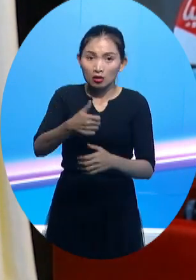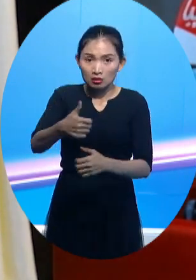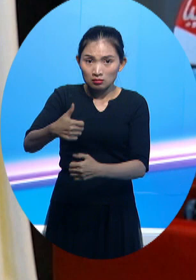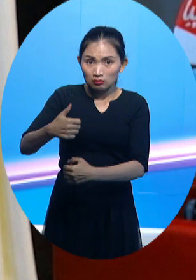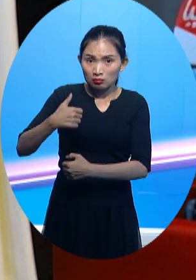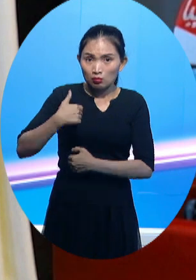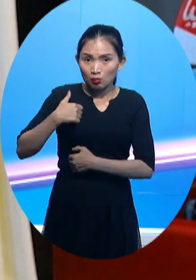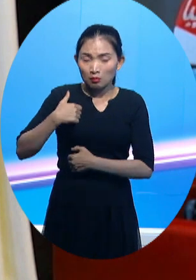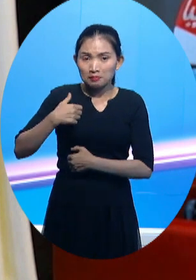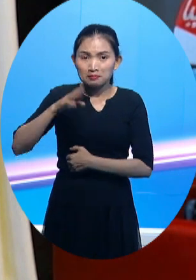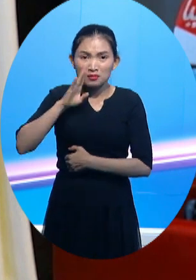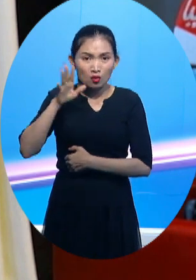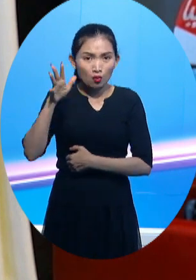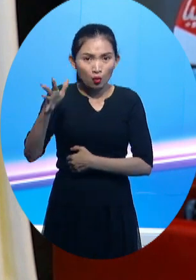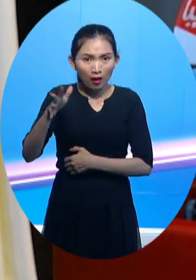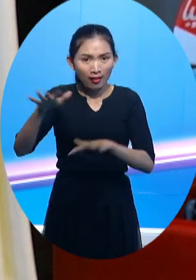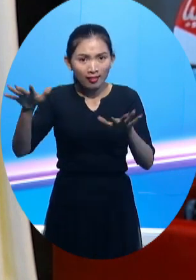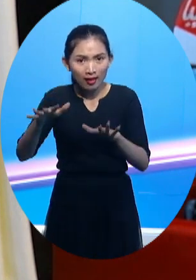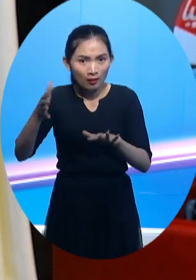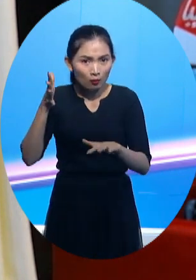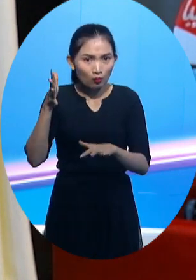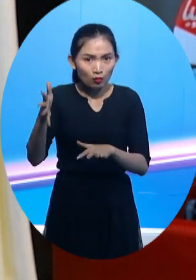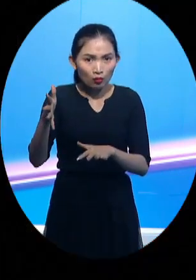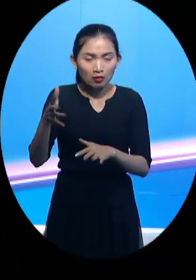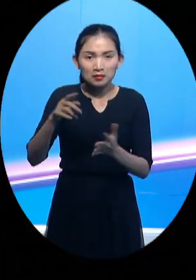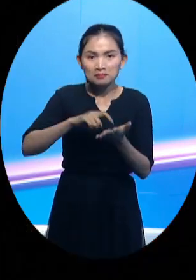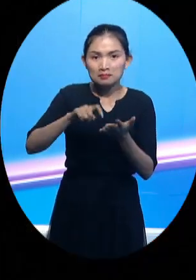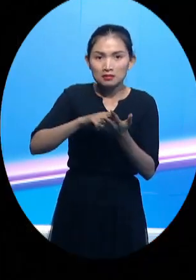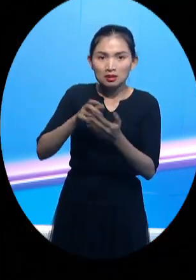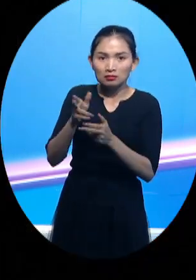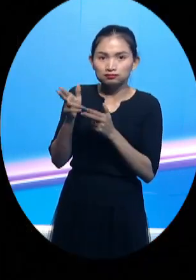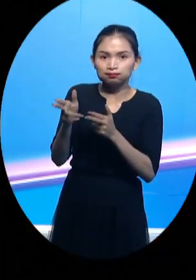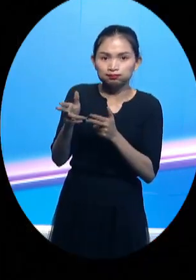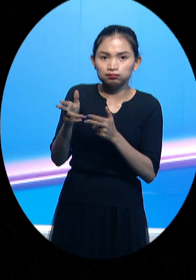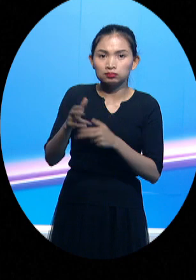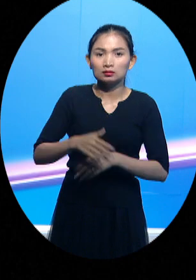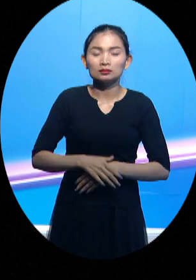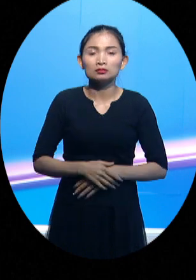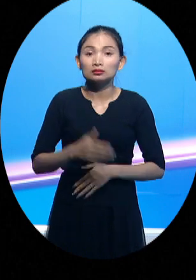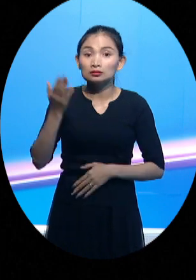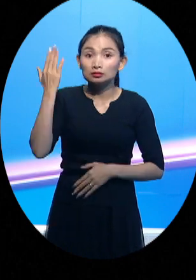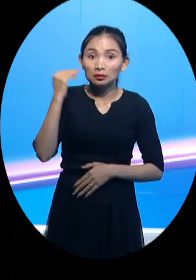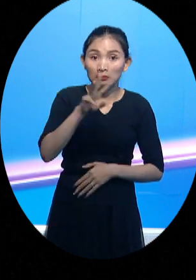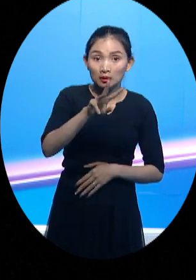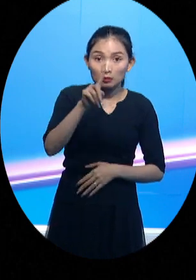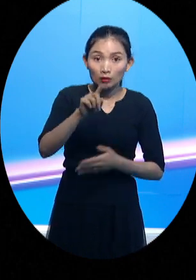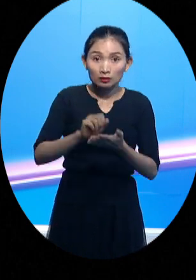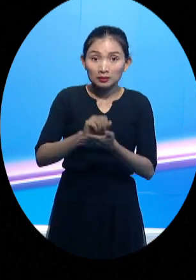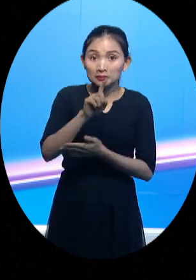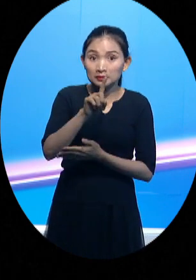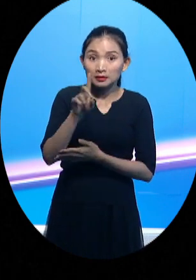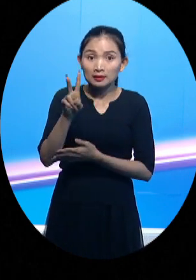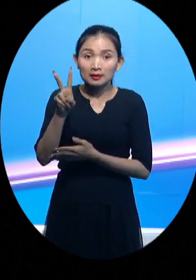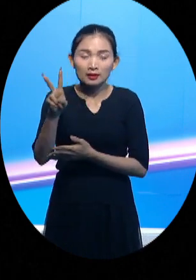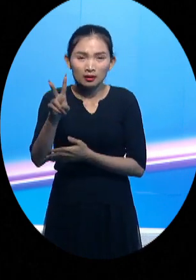chính thức của mình trên biển đỏ vì an ninh hàng hải trước đó hôm 31 tháng 12 các máy bay trực thăng chiến đấu của Mỹ đã